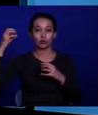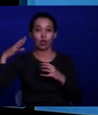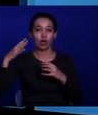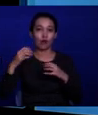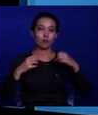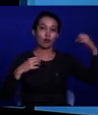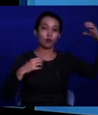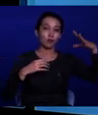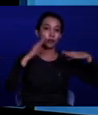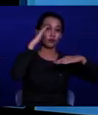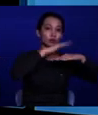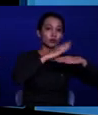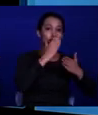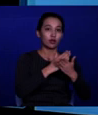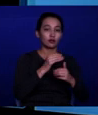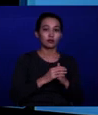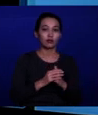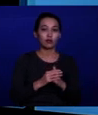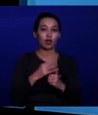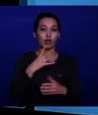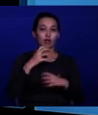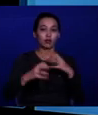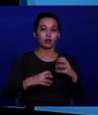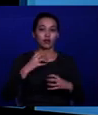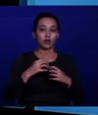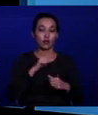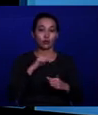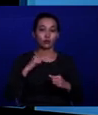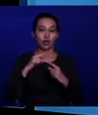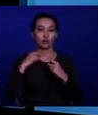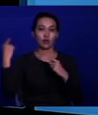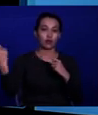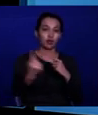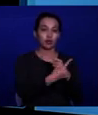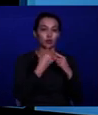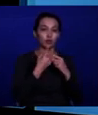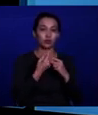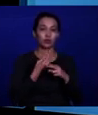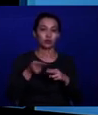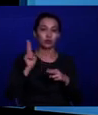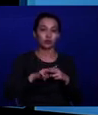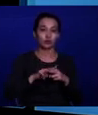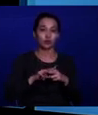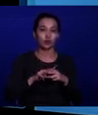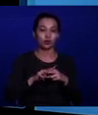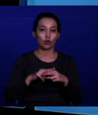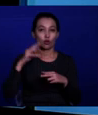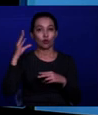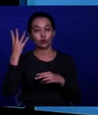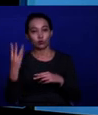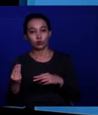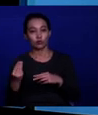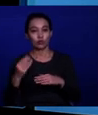o'qi atrofida aylanishi tufayli yer yuzida kun va tun almashinadi. Yer sharining o'z o'qi